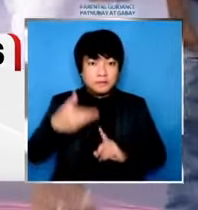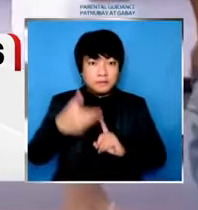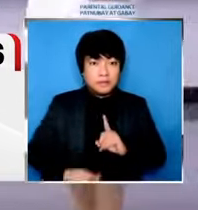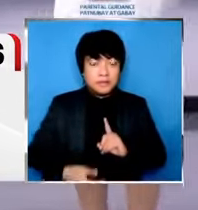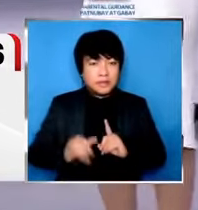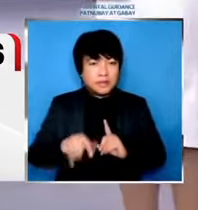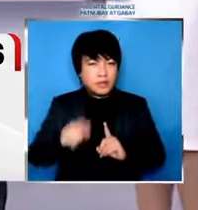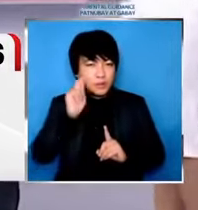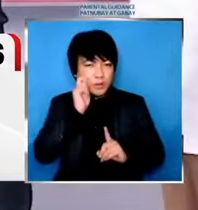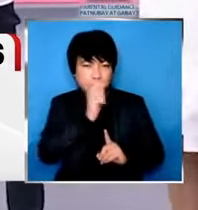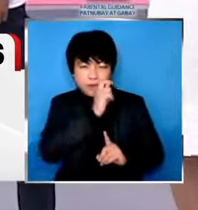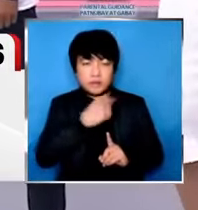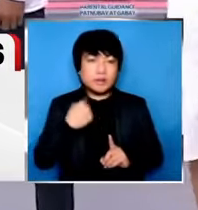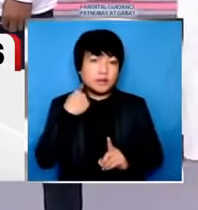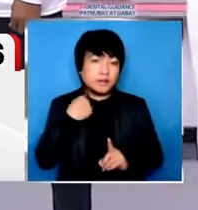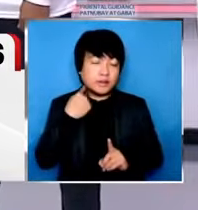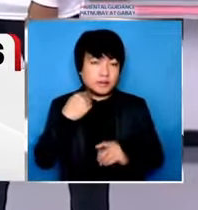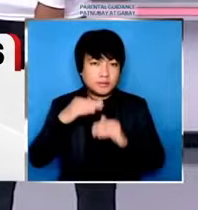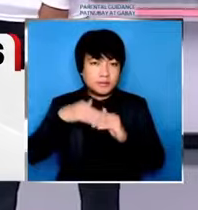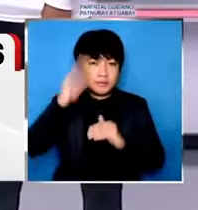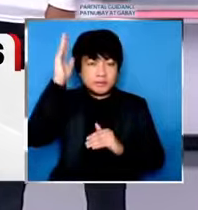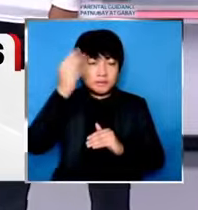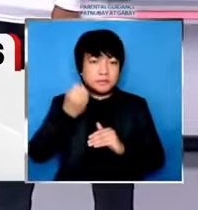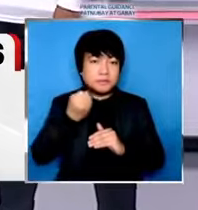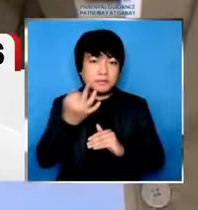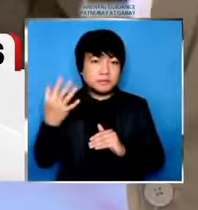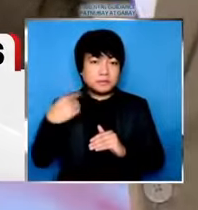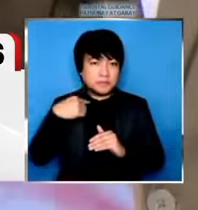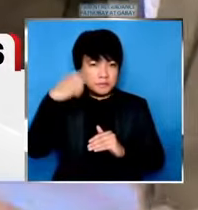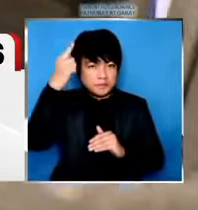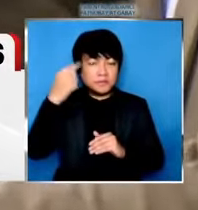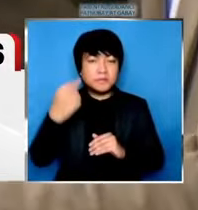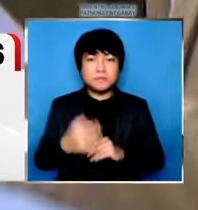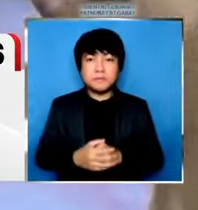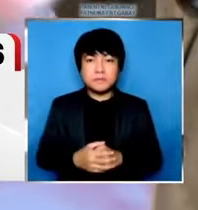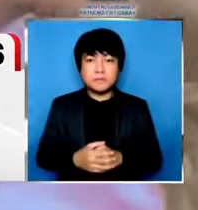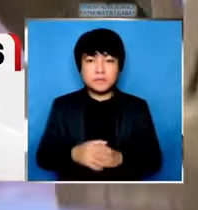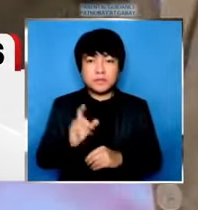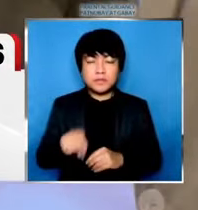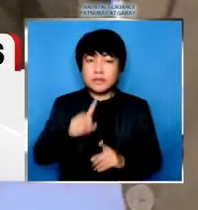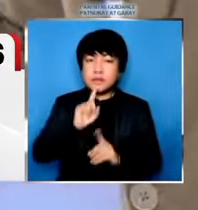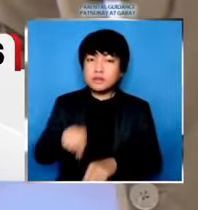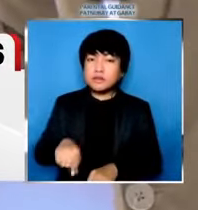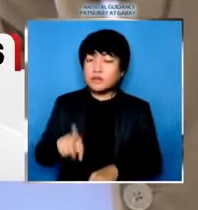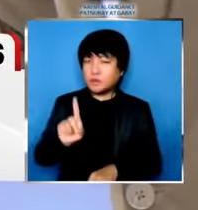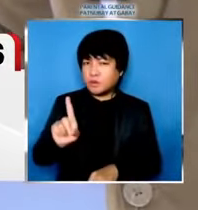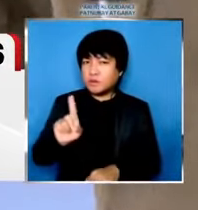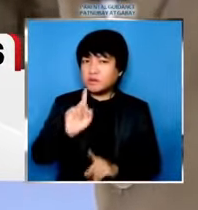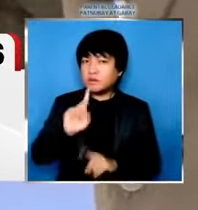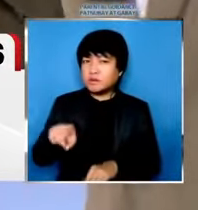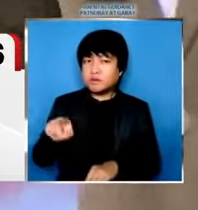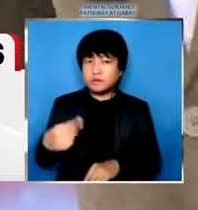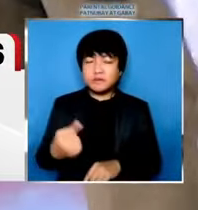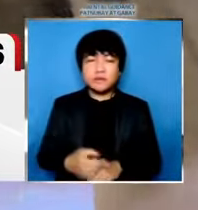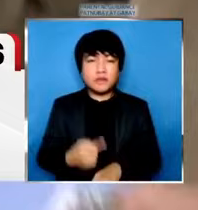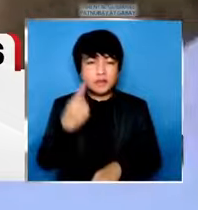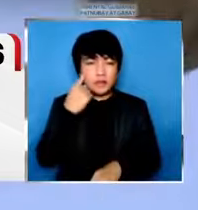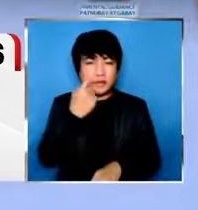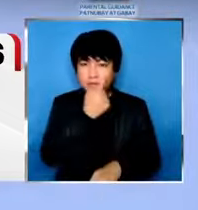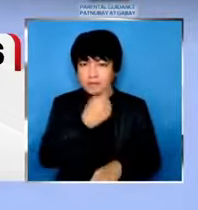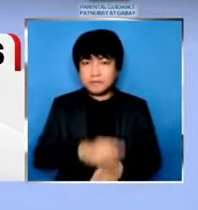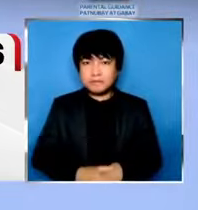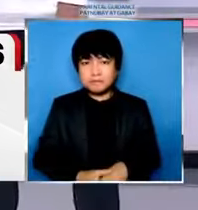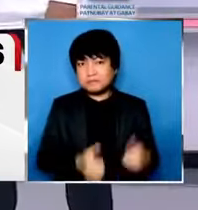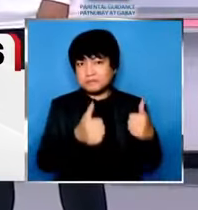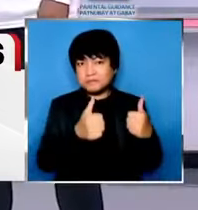sa leeg pataas, ilan ang alam mo? Isa lang ang kailangan mong masagot para sa inyong round na to. Mata. Mata is